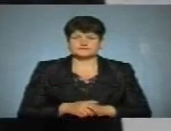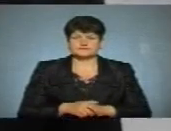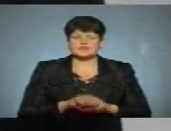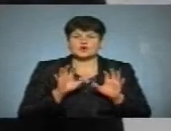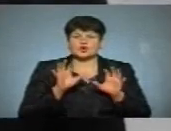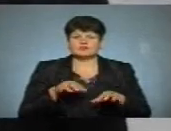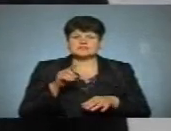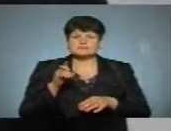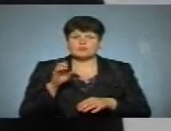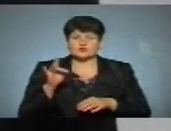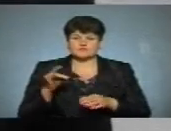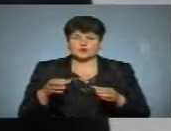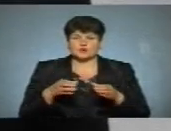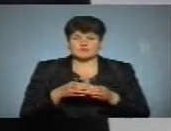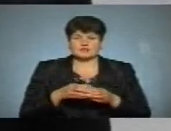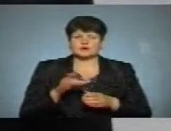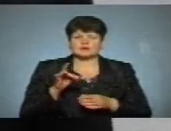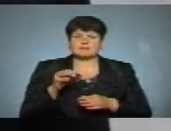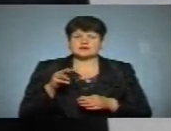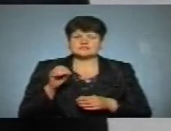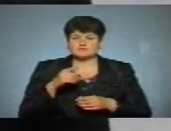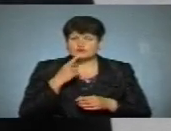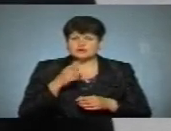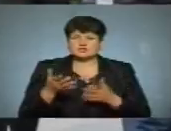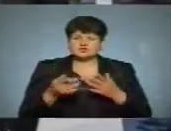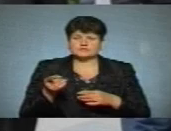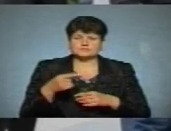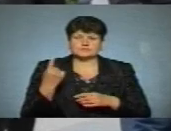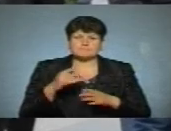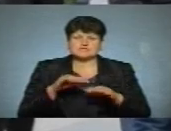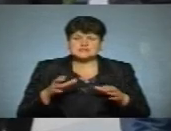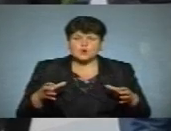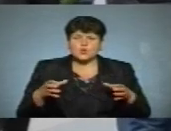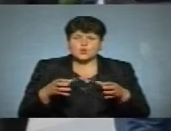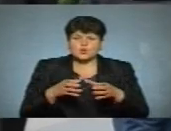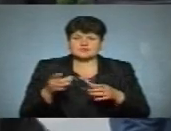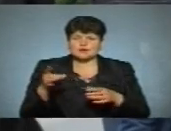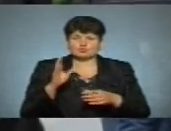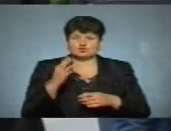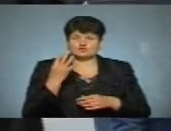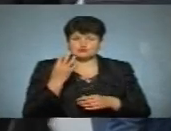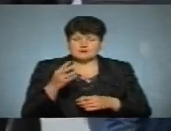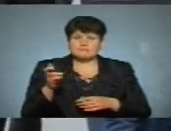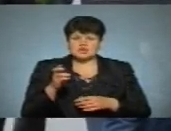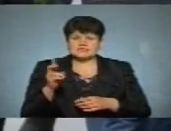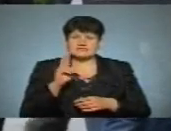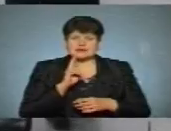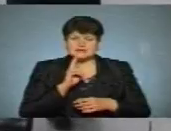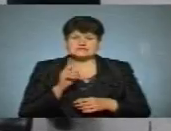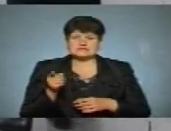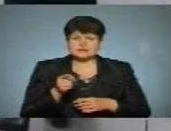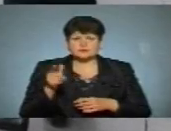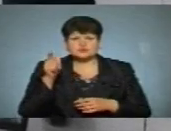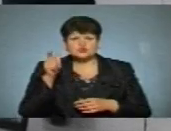Голова Зборівської громади Руслан Максимів каже, якщо на Тернопільщині після укрупнення районів їх буде 4 – Бережанський, Кременецький, Тернопільський